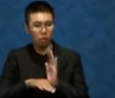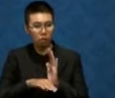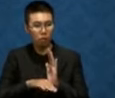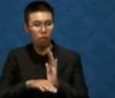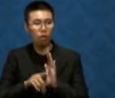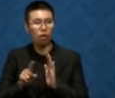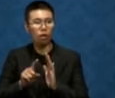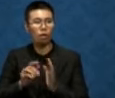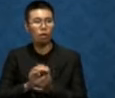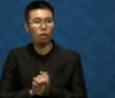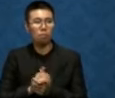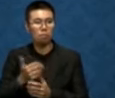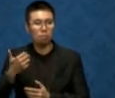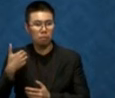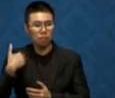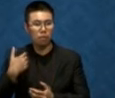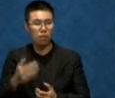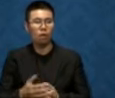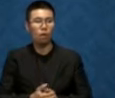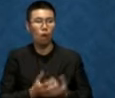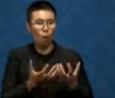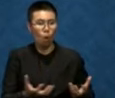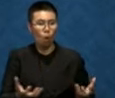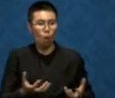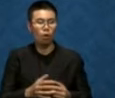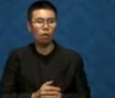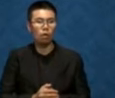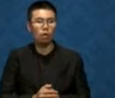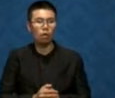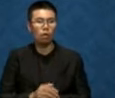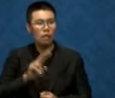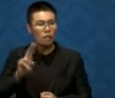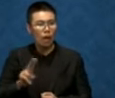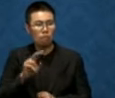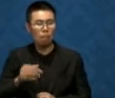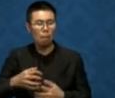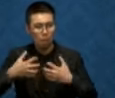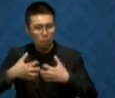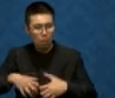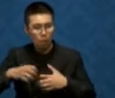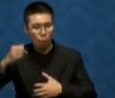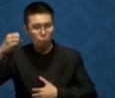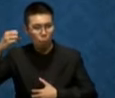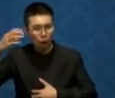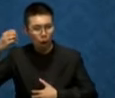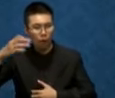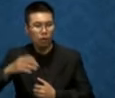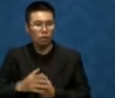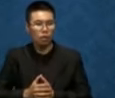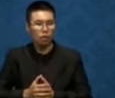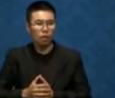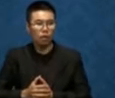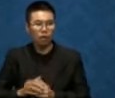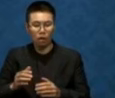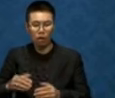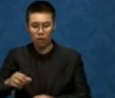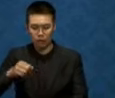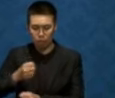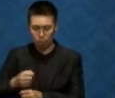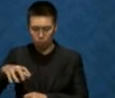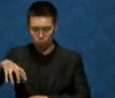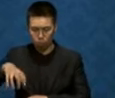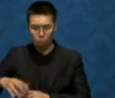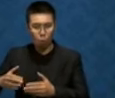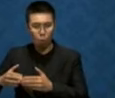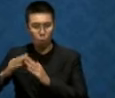มาซึ่งทรัพยากรซึ่งพลังงานได้ใช้ในการผลิตหรือกระบวนการในการจัดตั้งโรงงานการผลิตนี้จำนวน